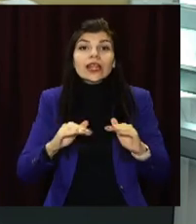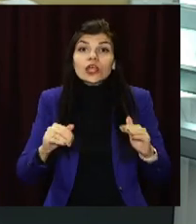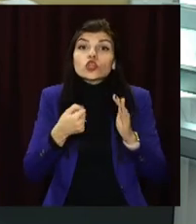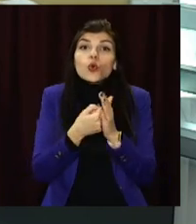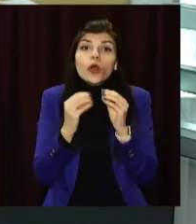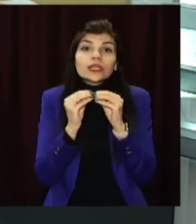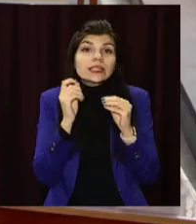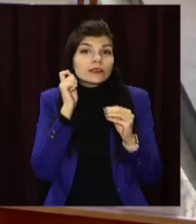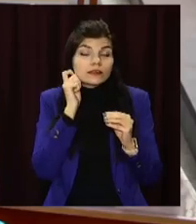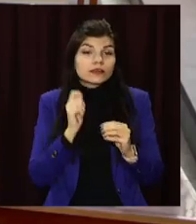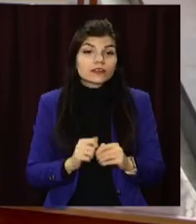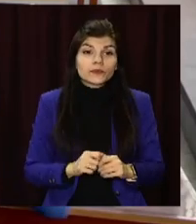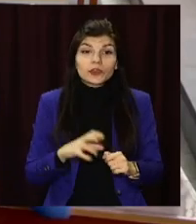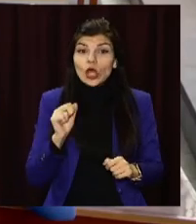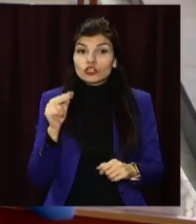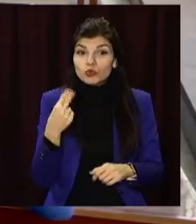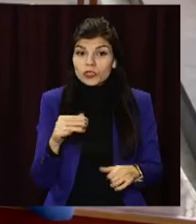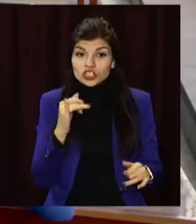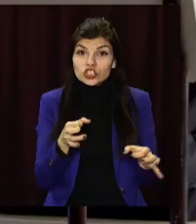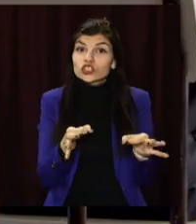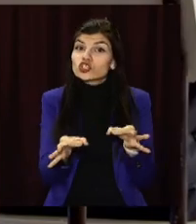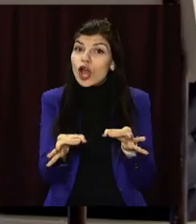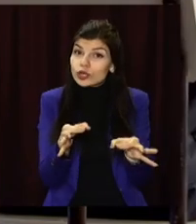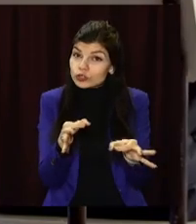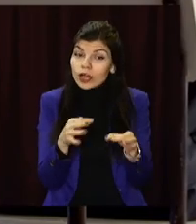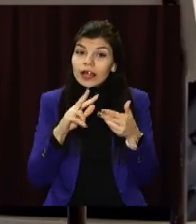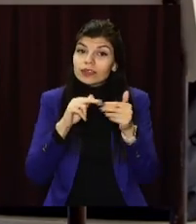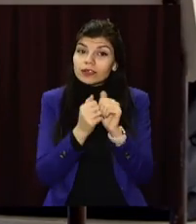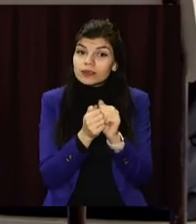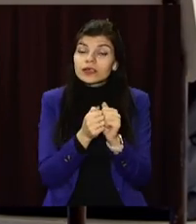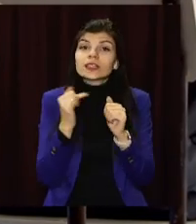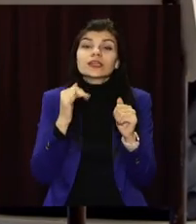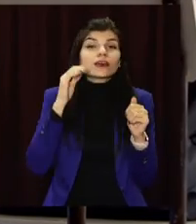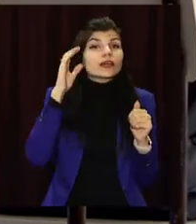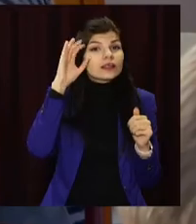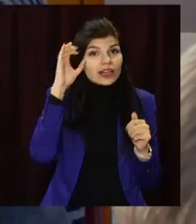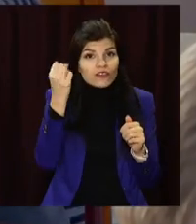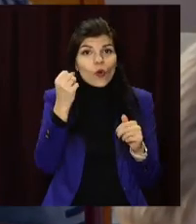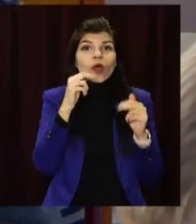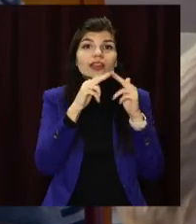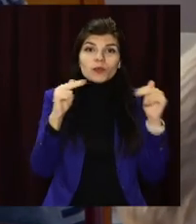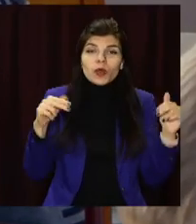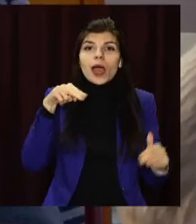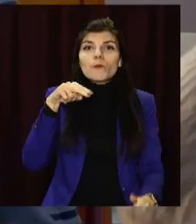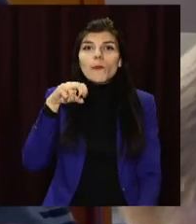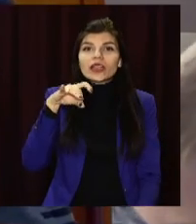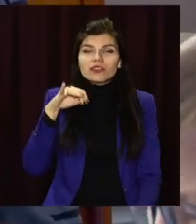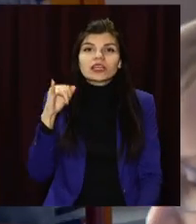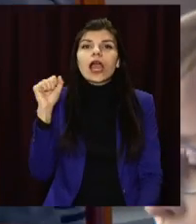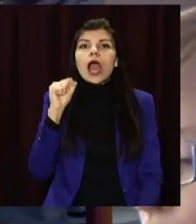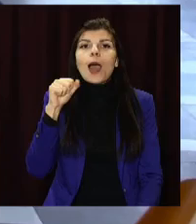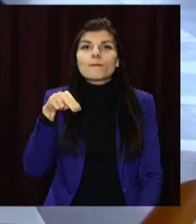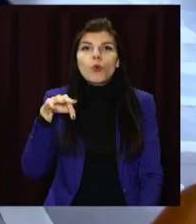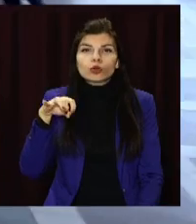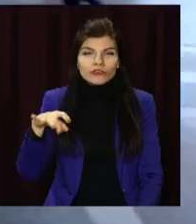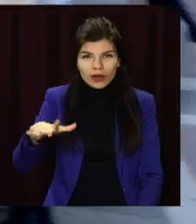років. На чемпіонат із шашок до Кам'янського приїхали діти з Дніпра, Кривого Рогу, а також Петриківського та Апостолівського